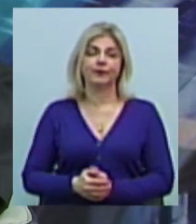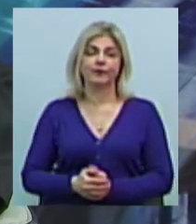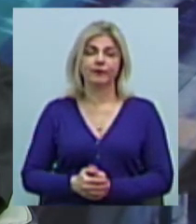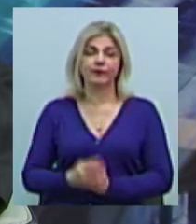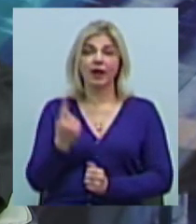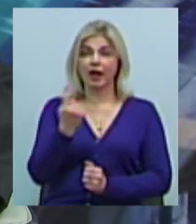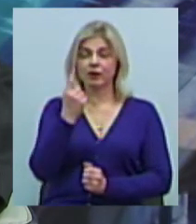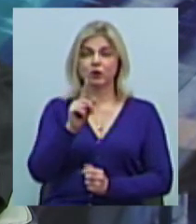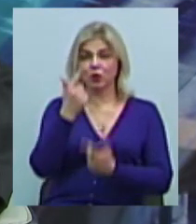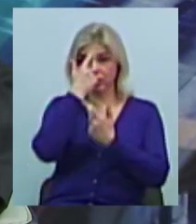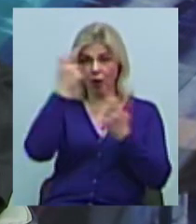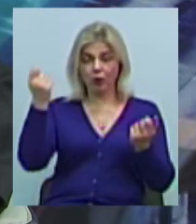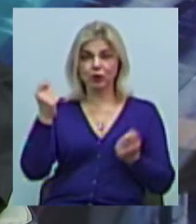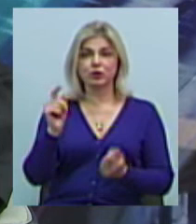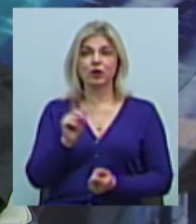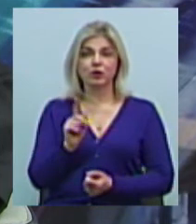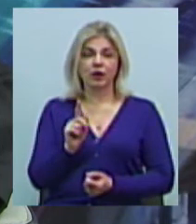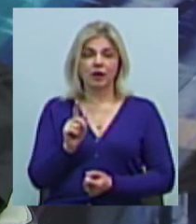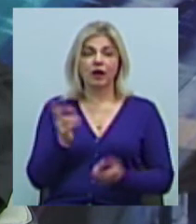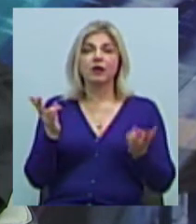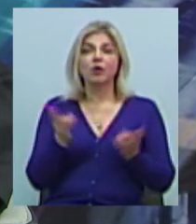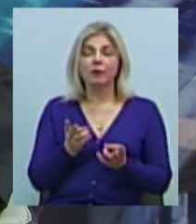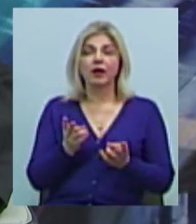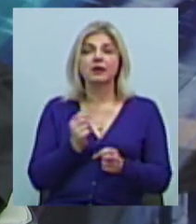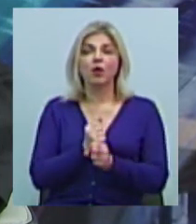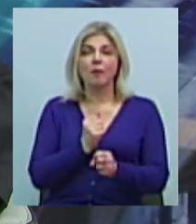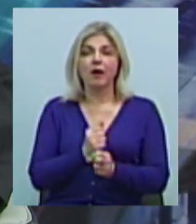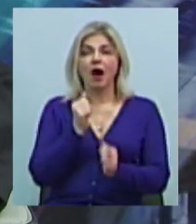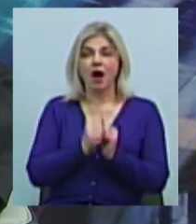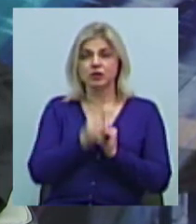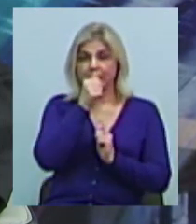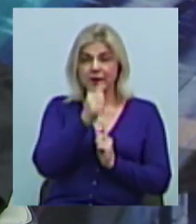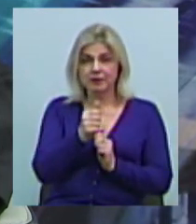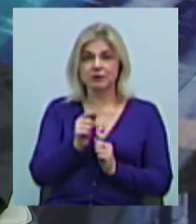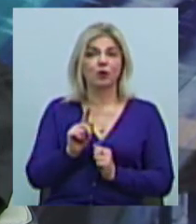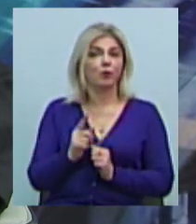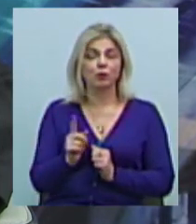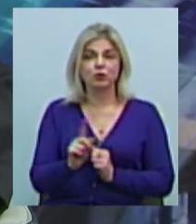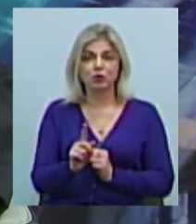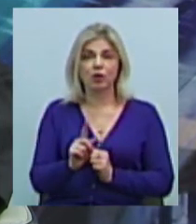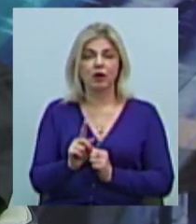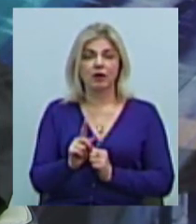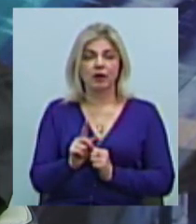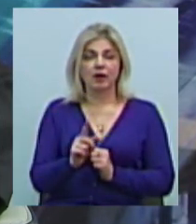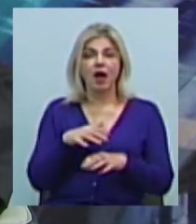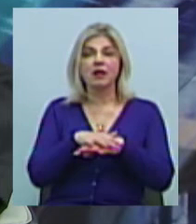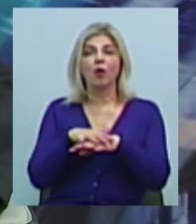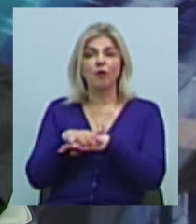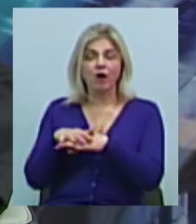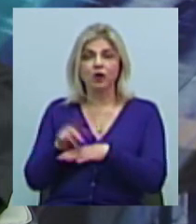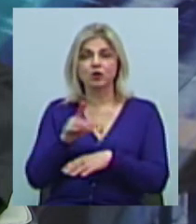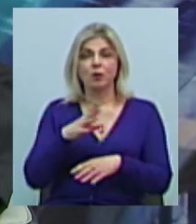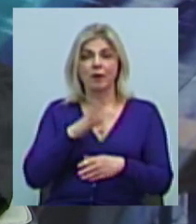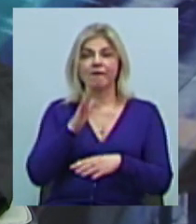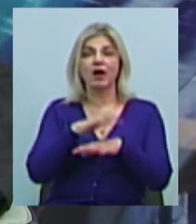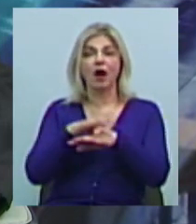Єдине, що наголошую, що потрібно все ж таки робити це кожен місяць, тому що саме ці нарахування, що були в